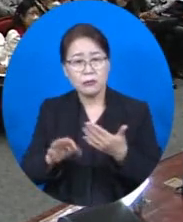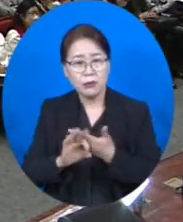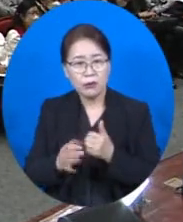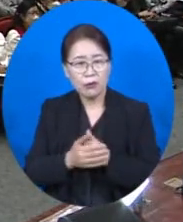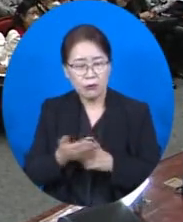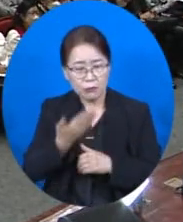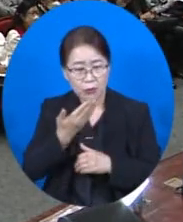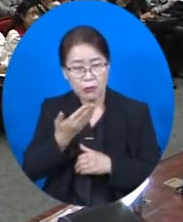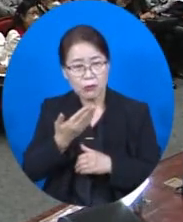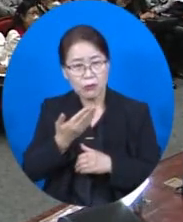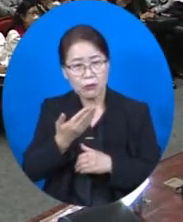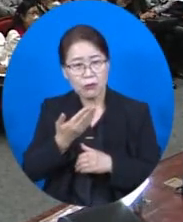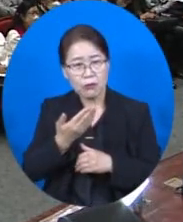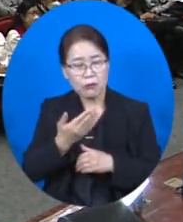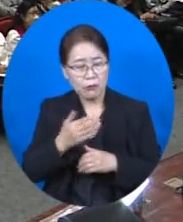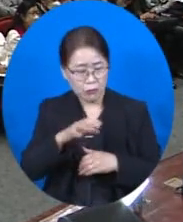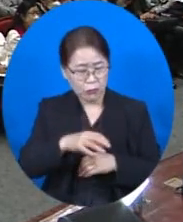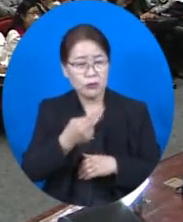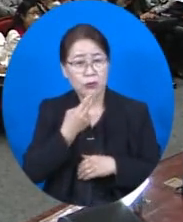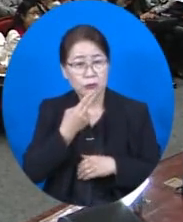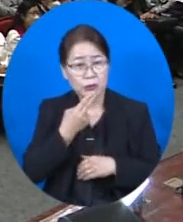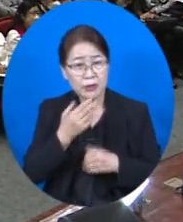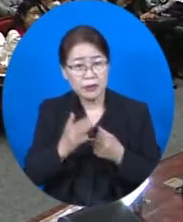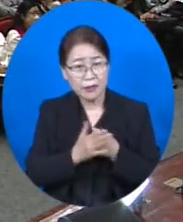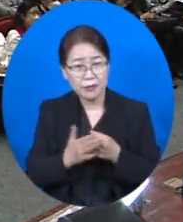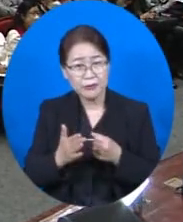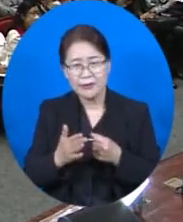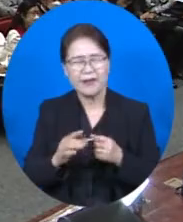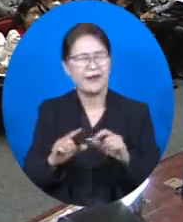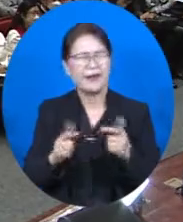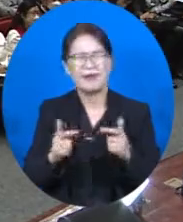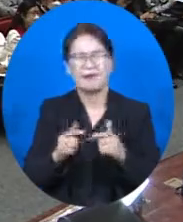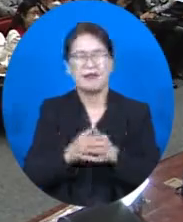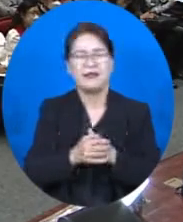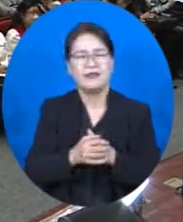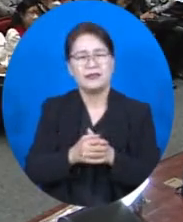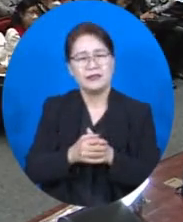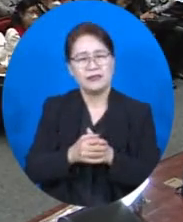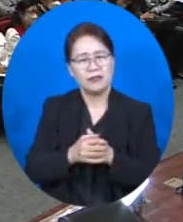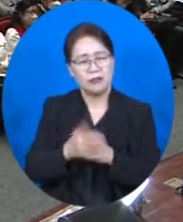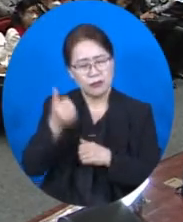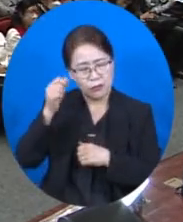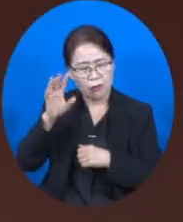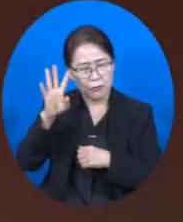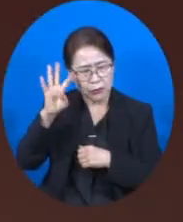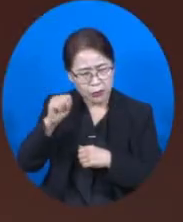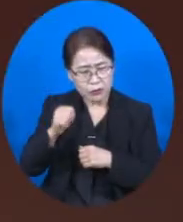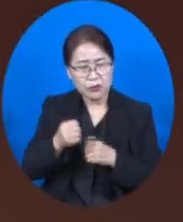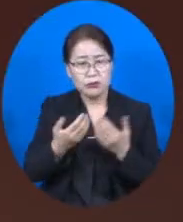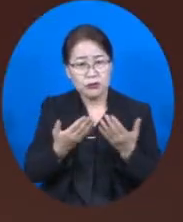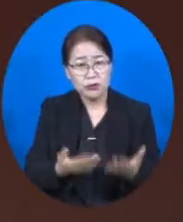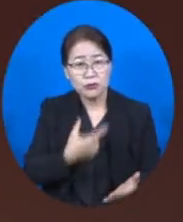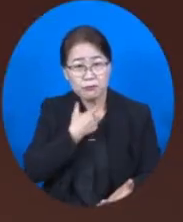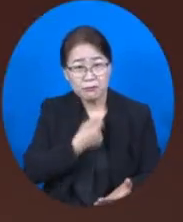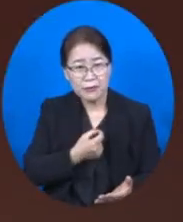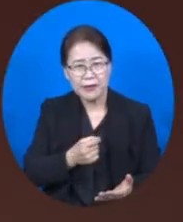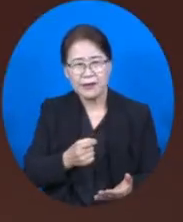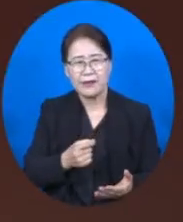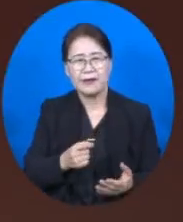먹고 살 만한 곳이 없었기 때문일까요 아니면 며칠간에 좀 신세를지고 싶어서일까요